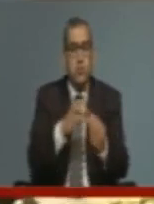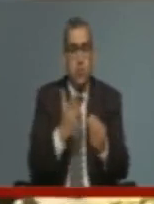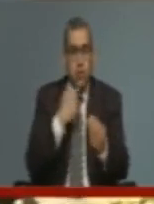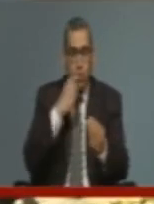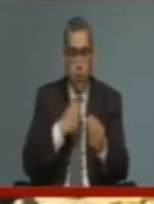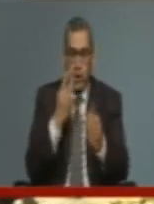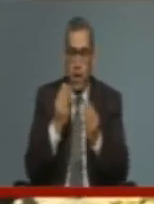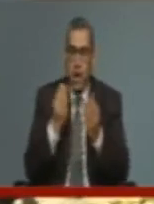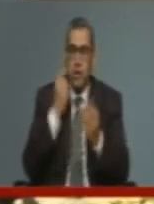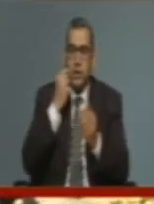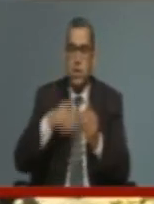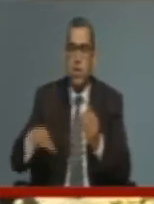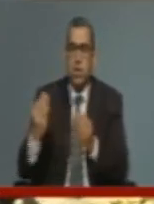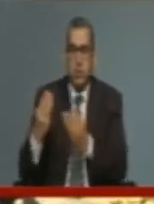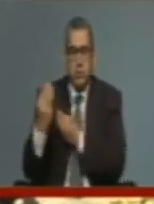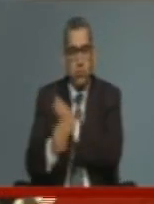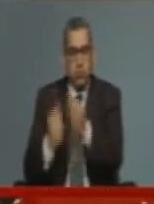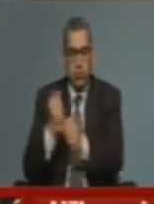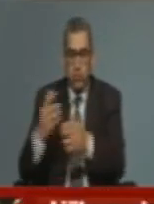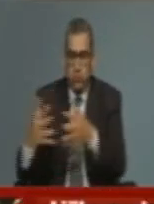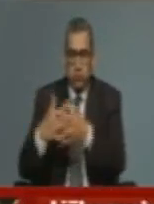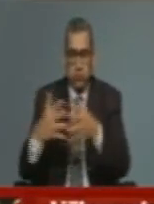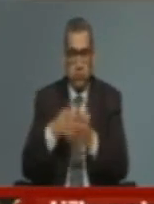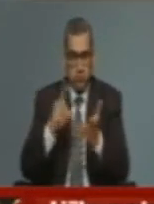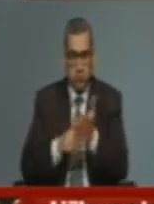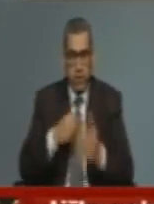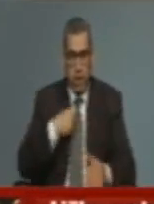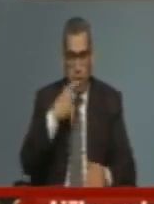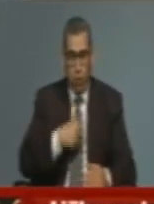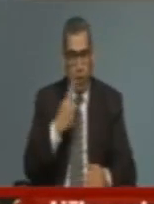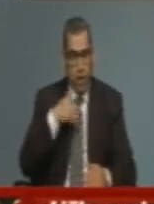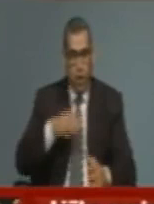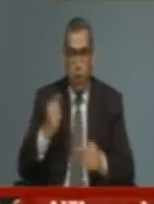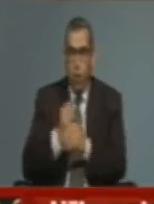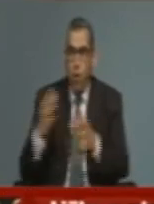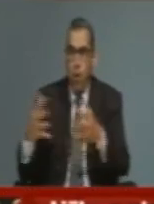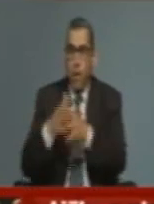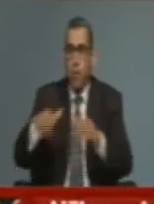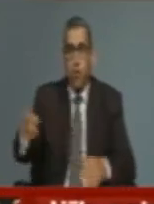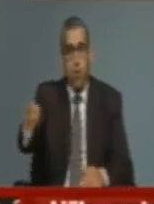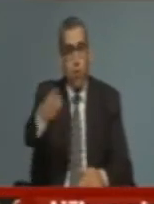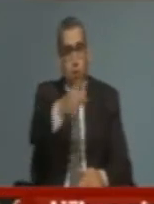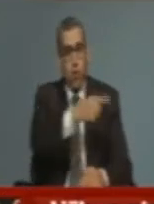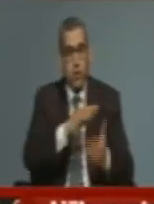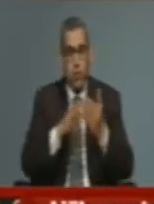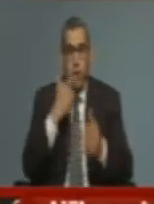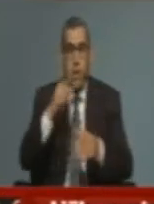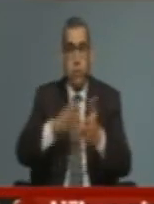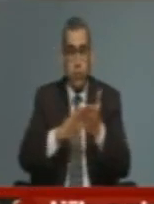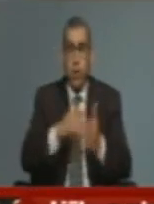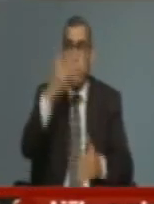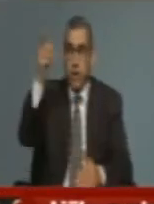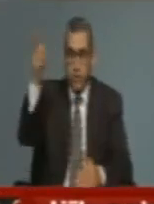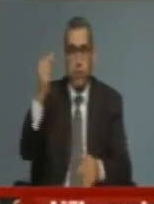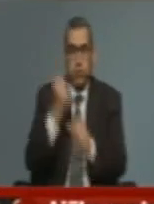كتير، فمش انا يعني، كل الناس المسؤولين الموجودين معانا هنا، واللي حتى اللي مش موجودين معانا ليهم